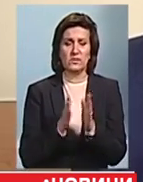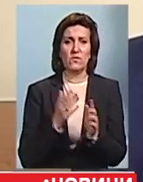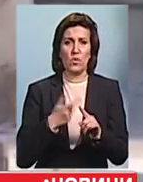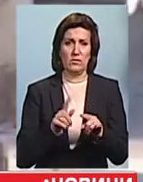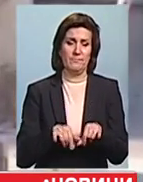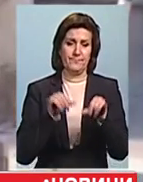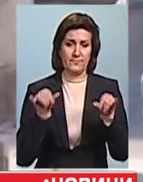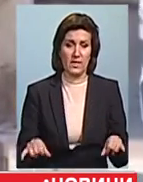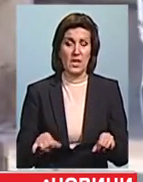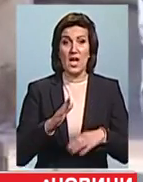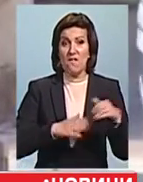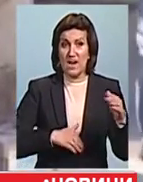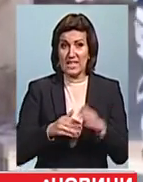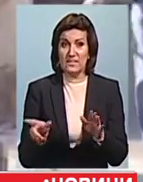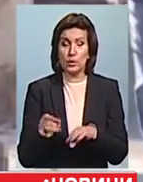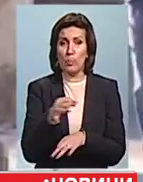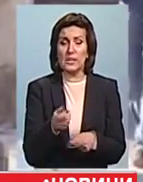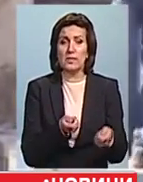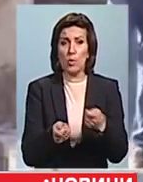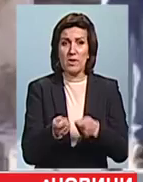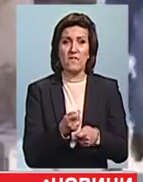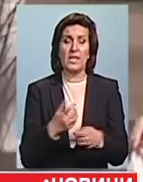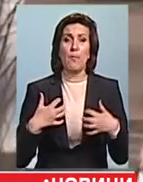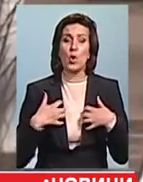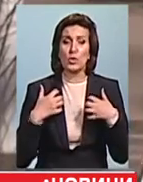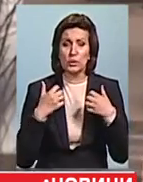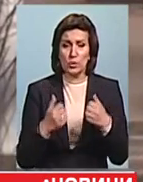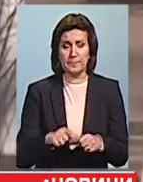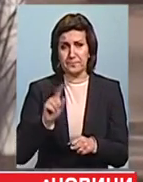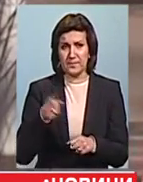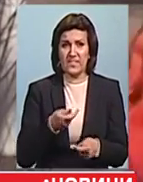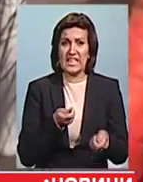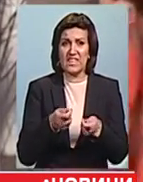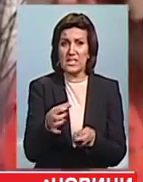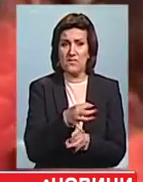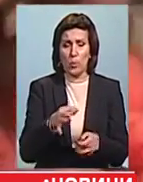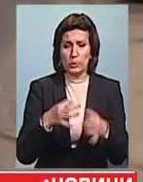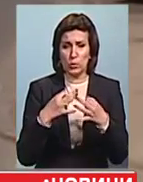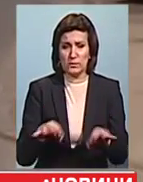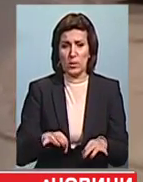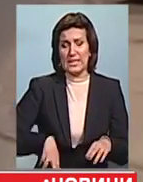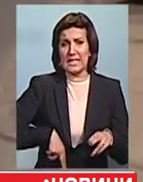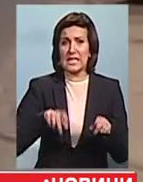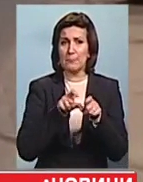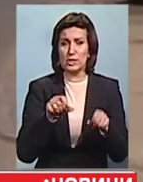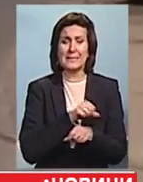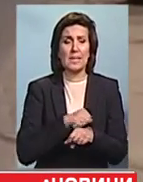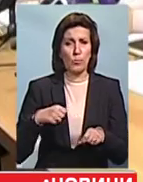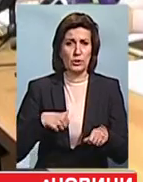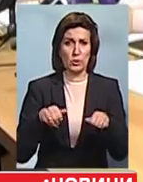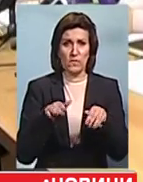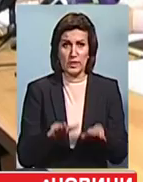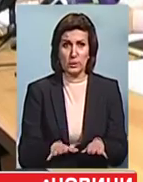це возросте. Фахівці разом із обласним управлінням охорони здоров'я вимагатимуть від керівництва області дозволити директорам шкіл